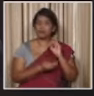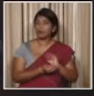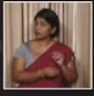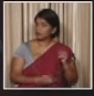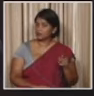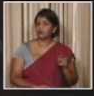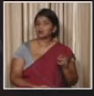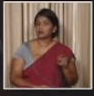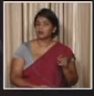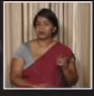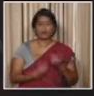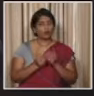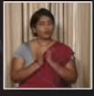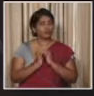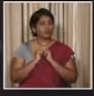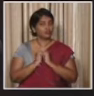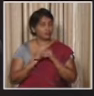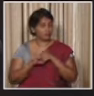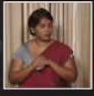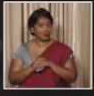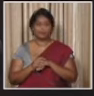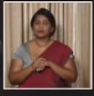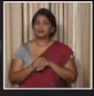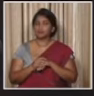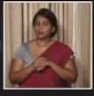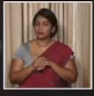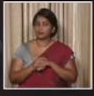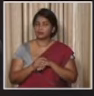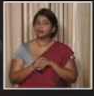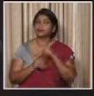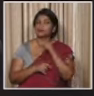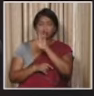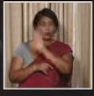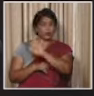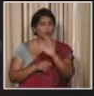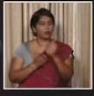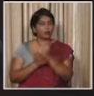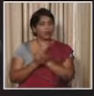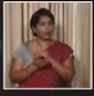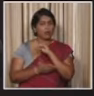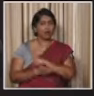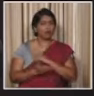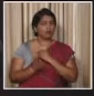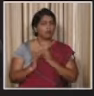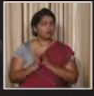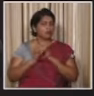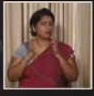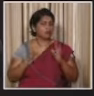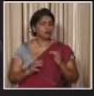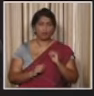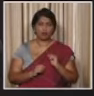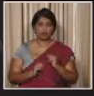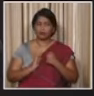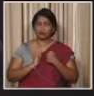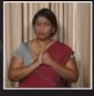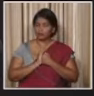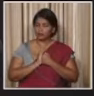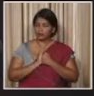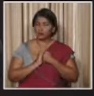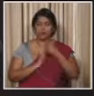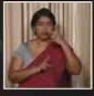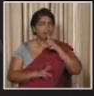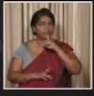අංශේ ස්වයං රැකියාවල නිරත වෙලා ඉන්න ඒ සියලු දෙනාගේ ආදායම් කොහොමද වැඩි වෙන්නේ? ගරු